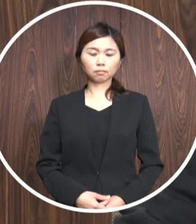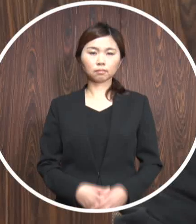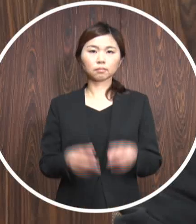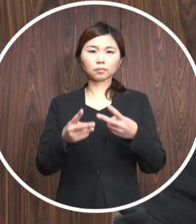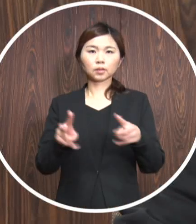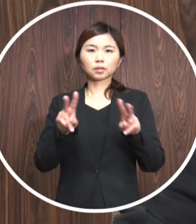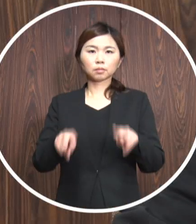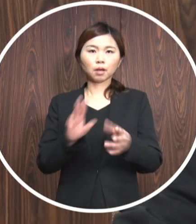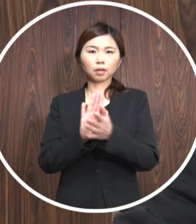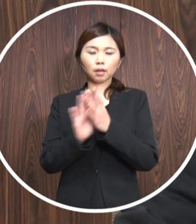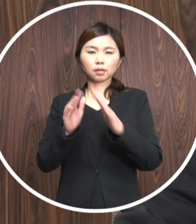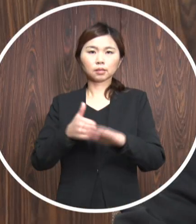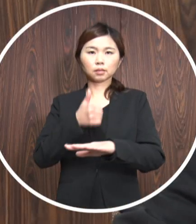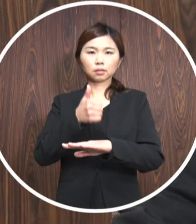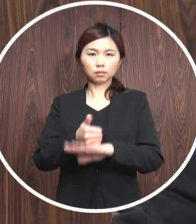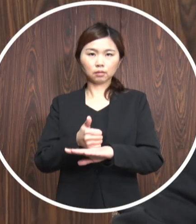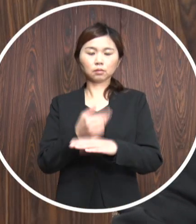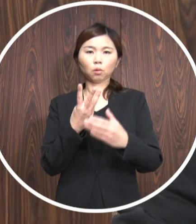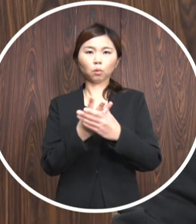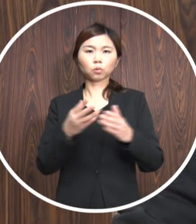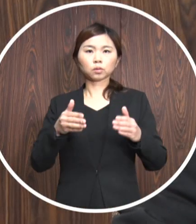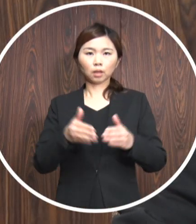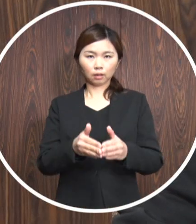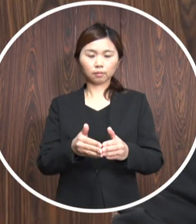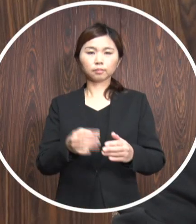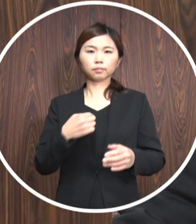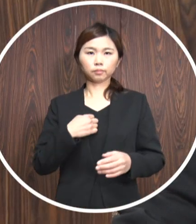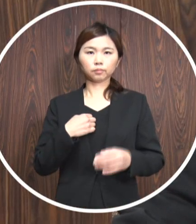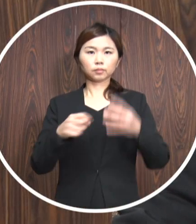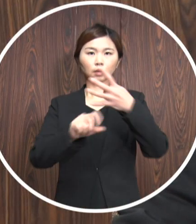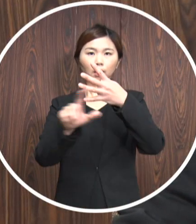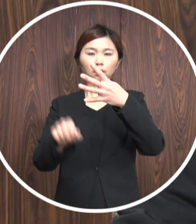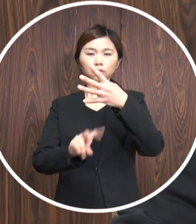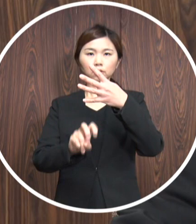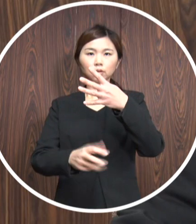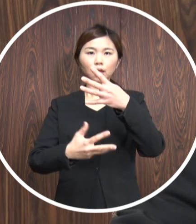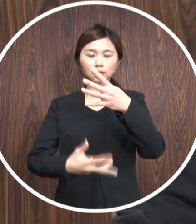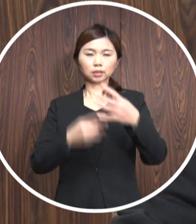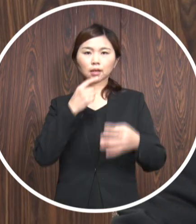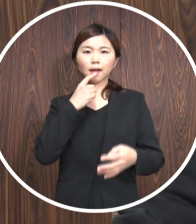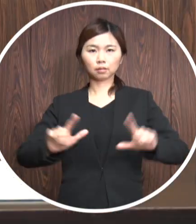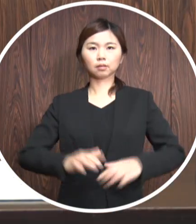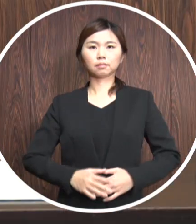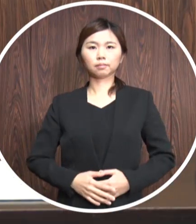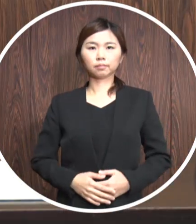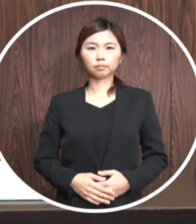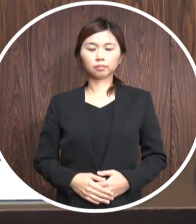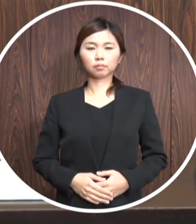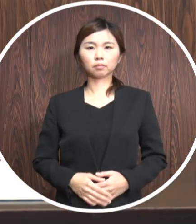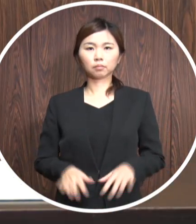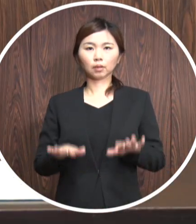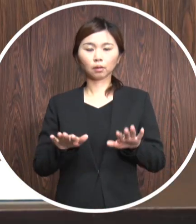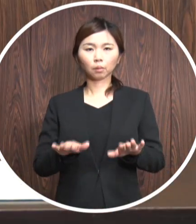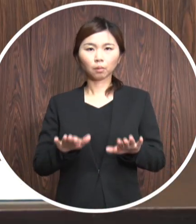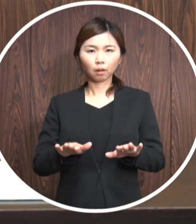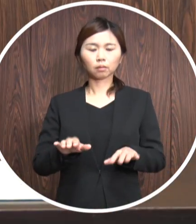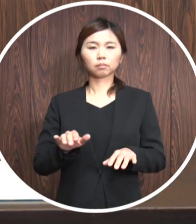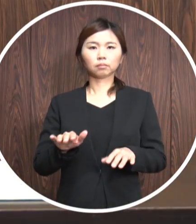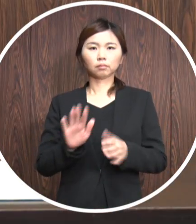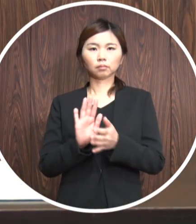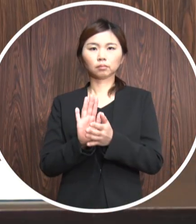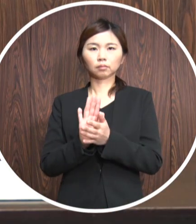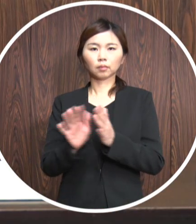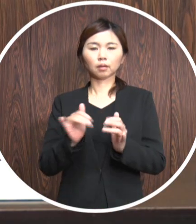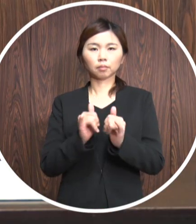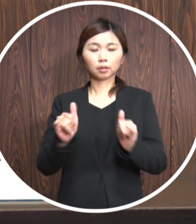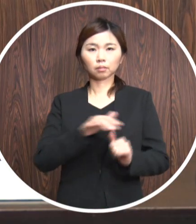広島県知事の湯崎です4月28日た曜日のメッセージです今回は多くの県民